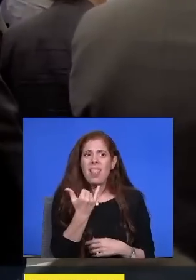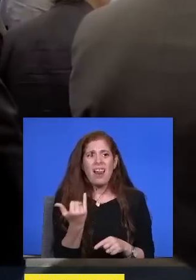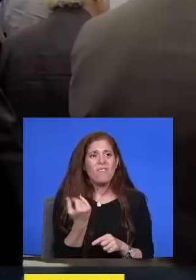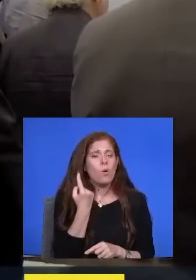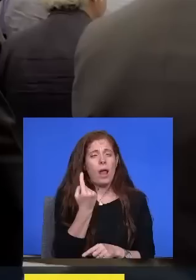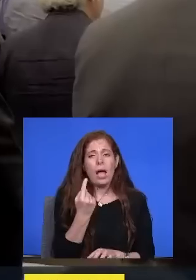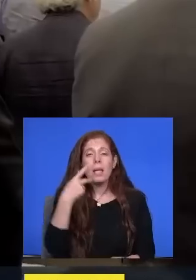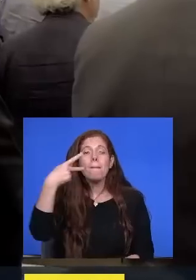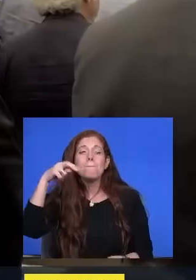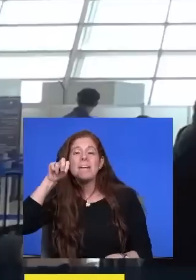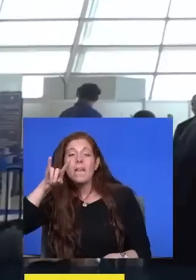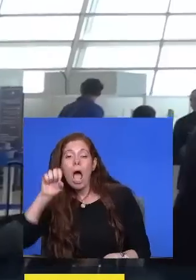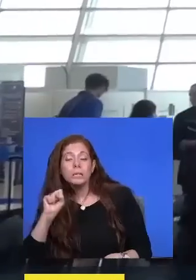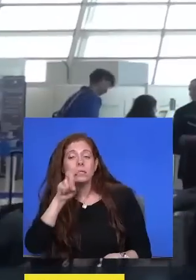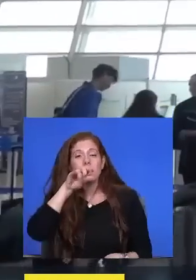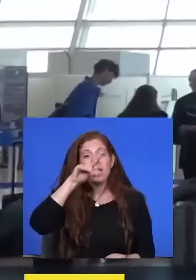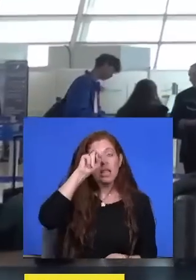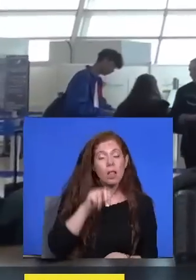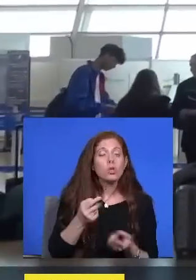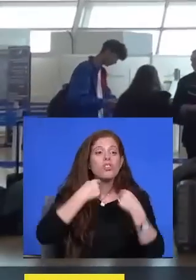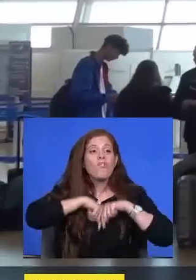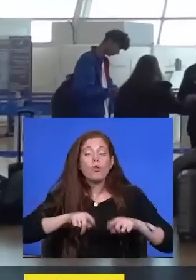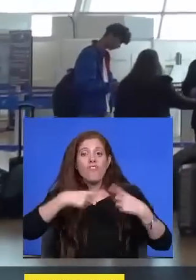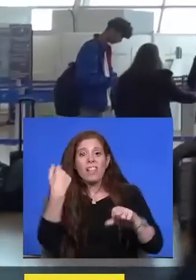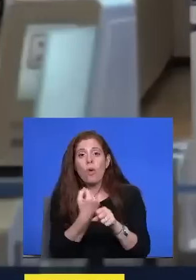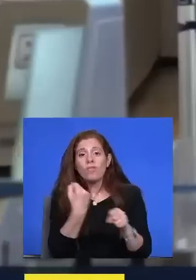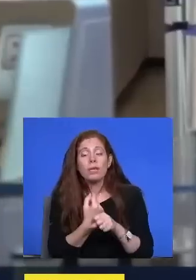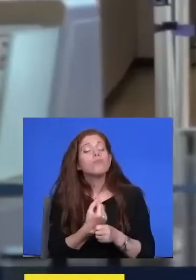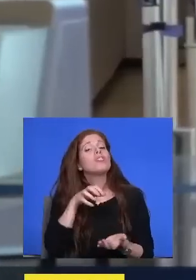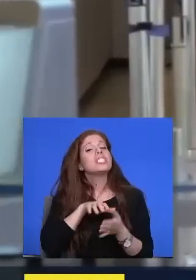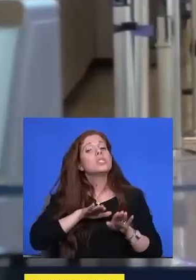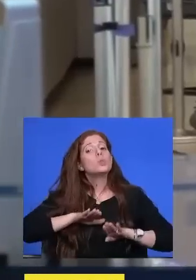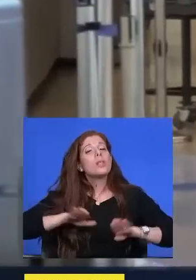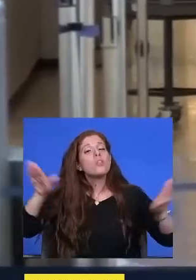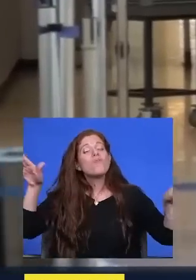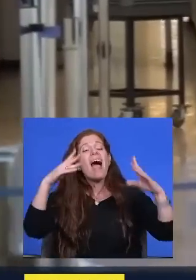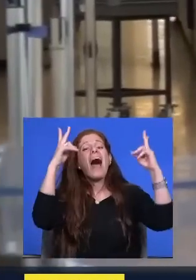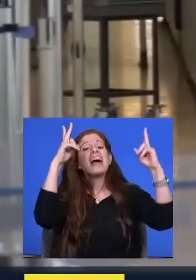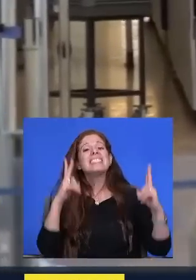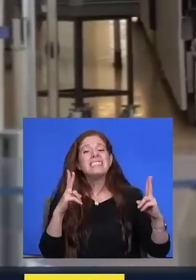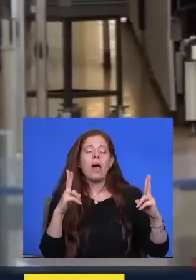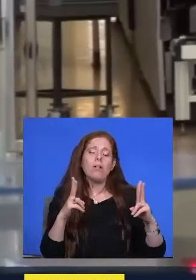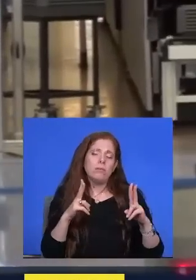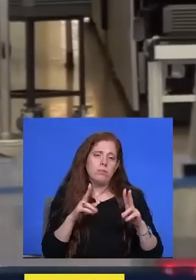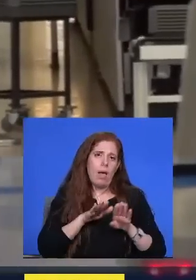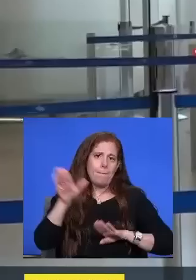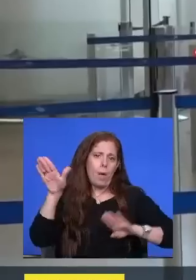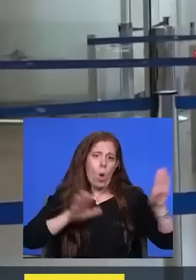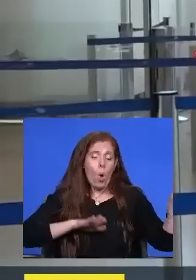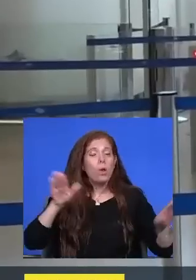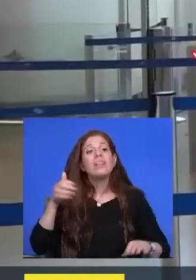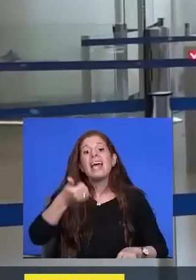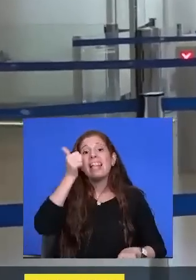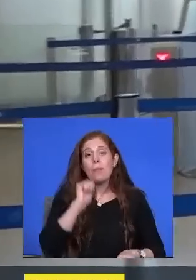עידן, יושב ראש ועד העובדים של רשות שדות התעופה, עצר השבוע את השמיים להמראות. אתמול חשפנו במהדורה